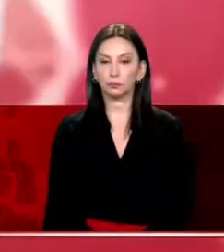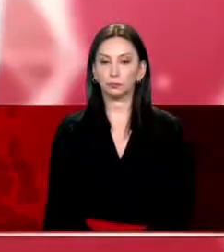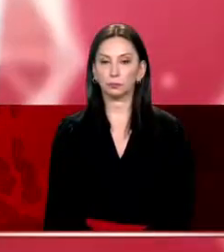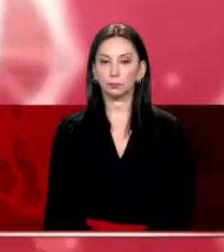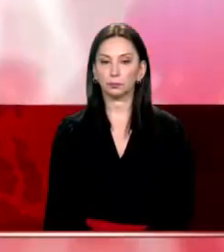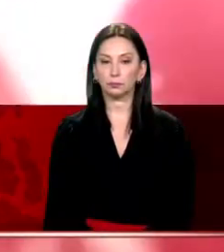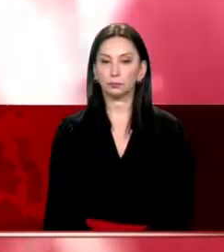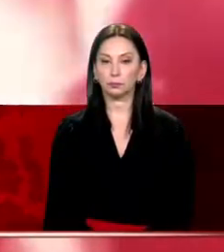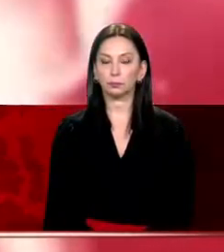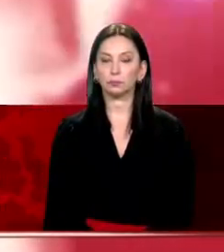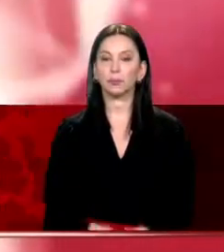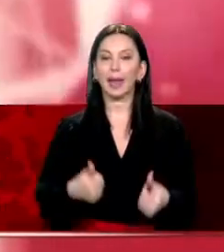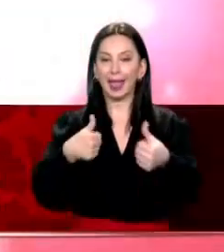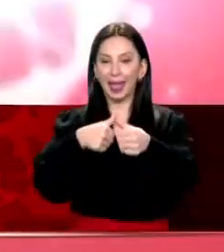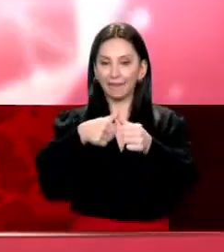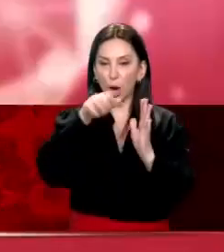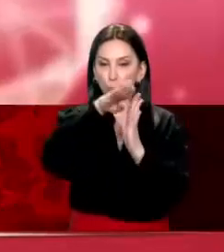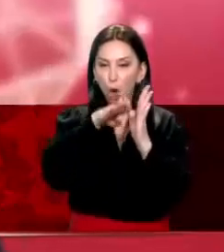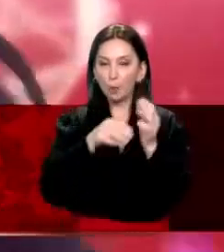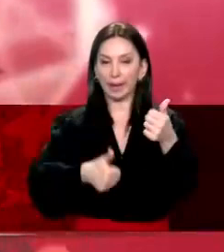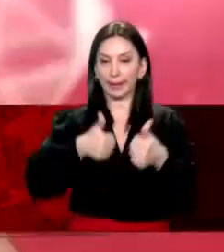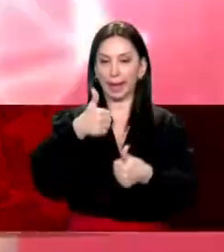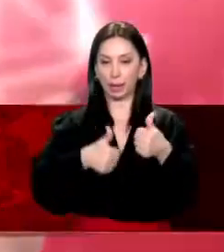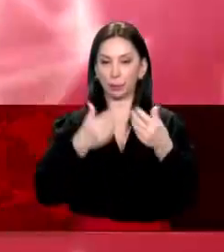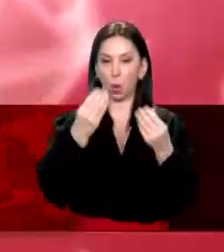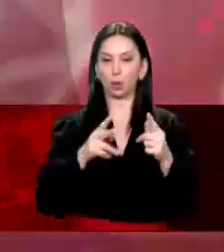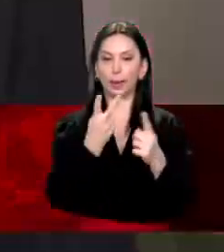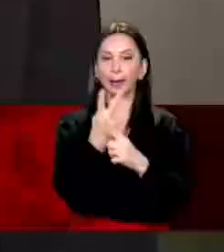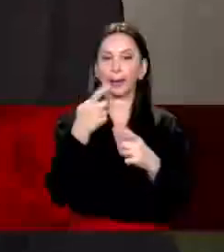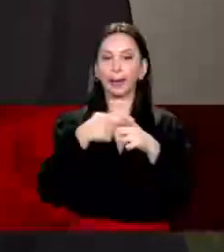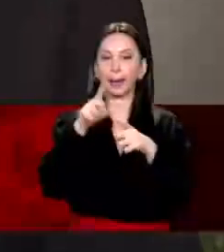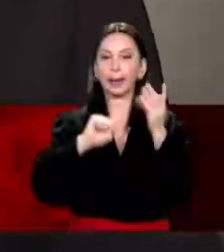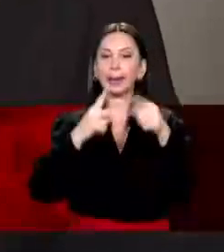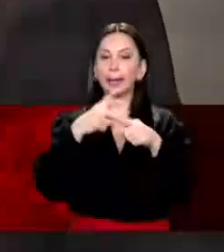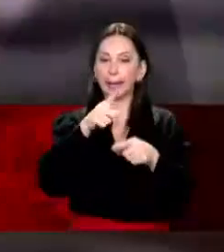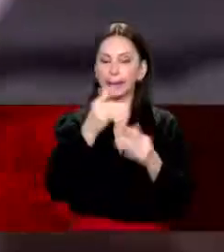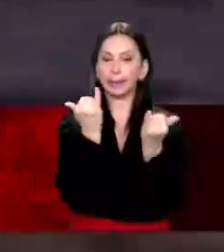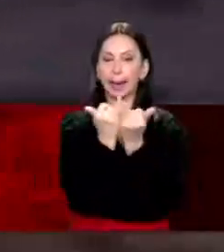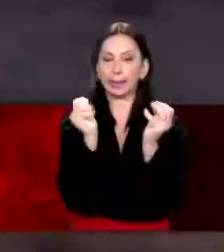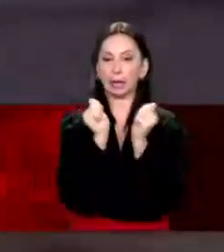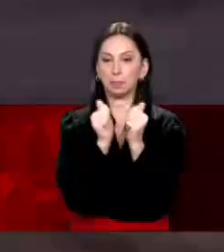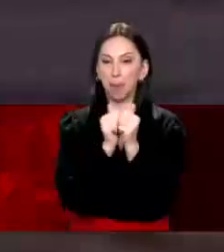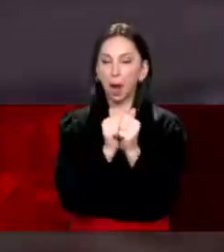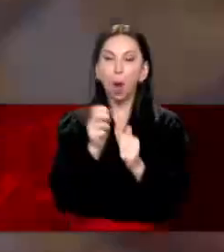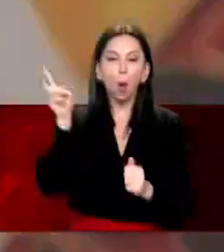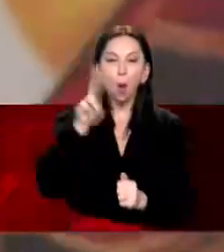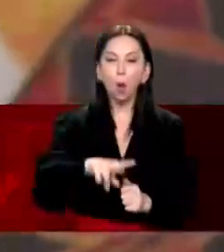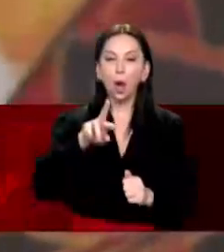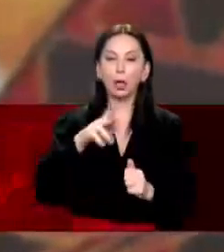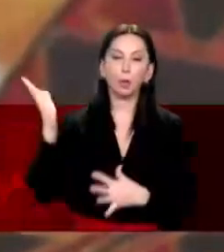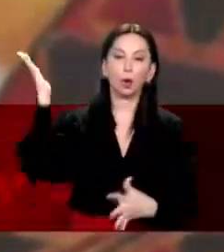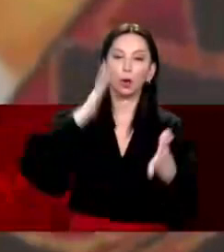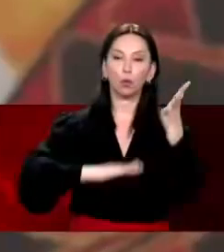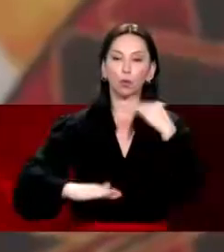Kılıç, 22 yaşındayım. Bir evlilik programının yarışmacılarından olan Yeliz Kılıç, kardeşiyle birlikte öldüresiye darp edilmişti.